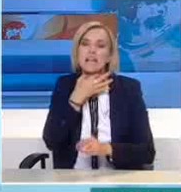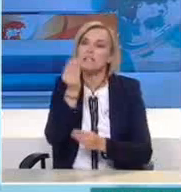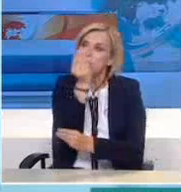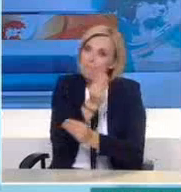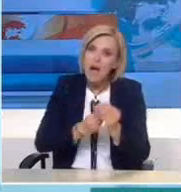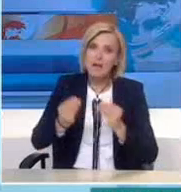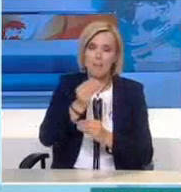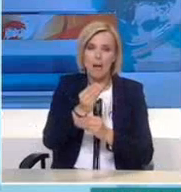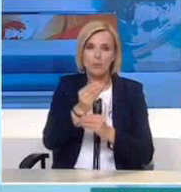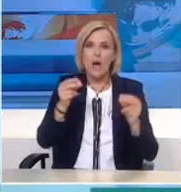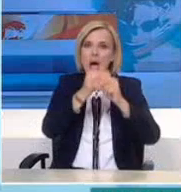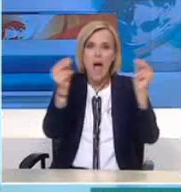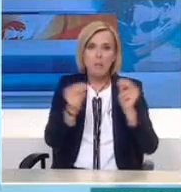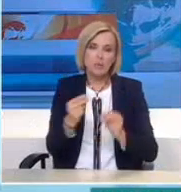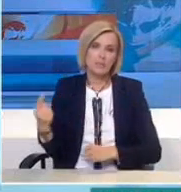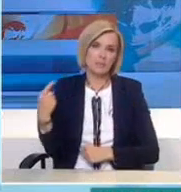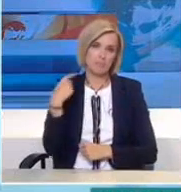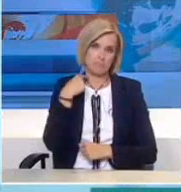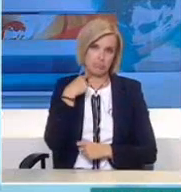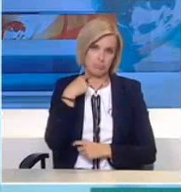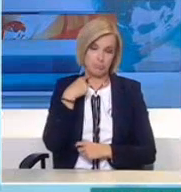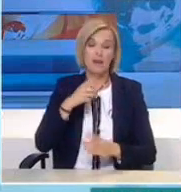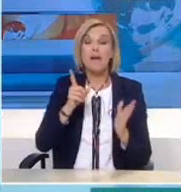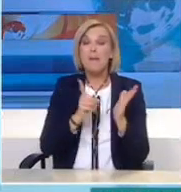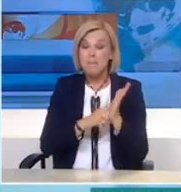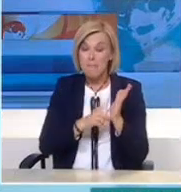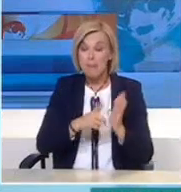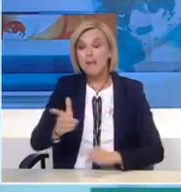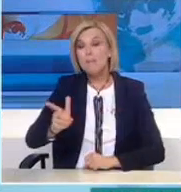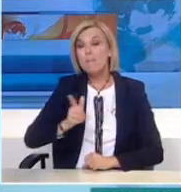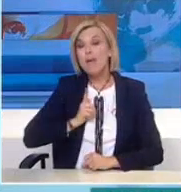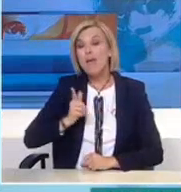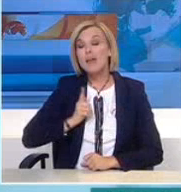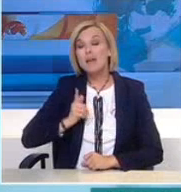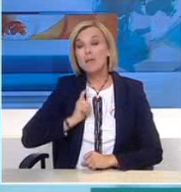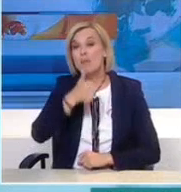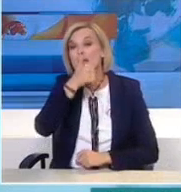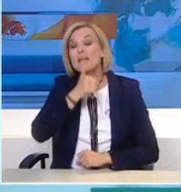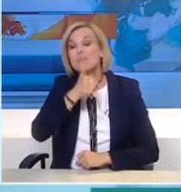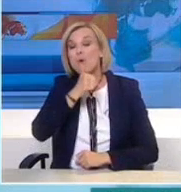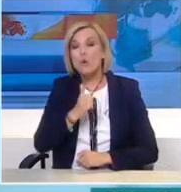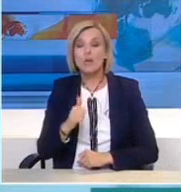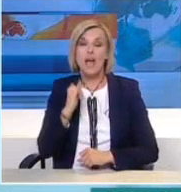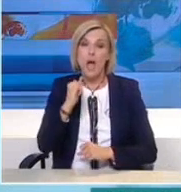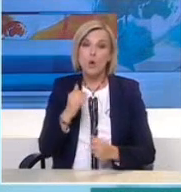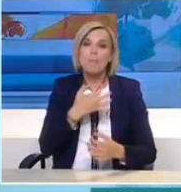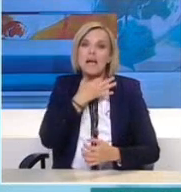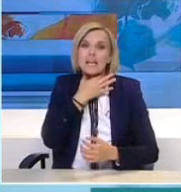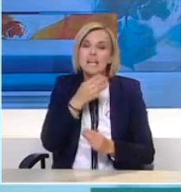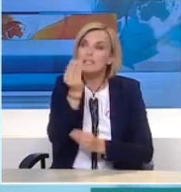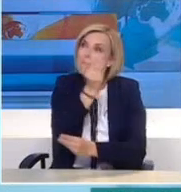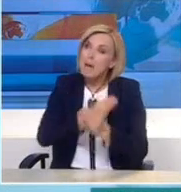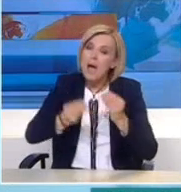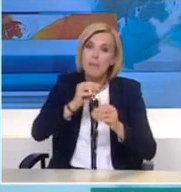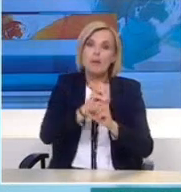αντίθετα αποτελέσματα από προηγούμενη μελέτη στο Σικάγο. Πρέπει να περιμένουμε ακόμα, δεν έχουμε όλα τα δεδομένα για τα φάρμακα και χρησιμοποιούμε τα φάρμακα με